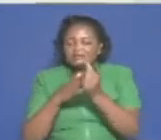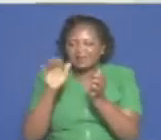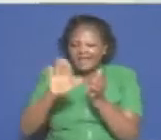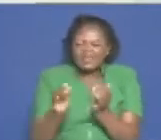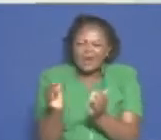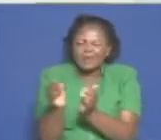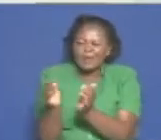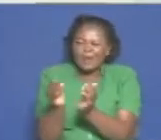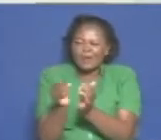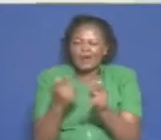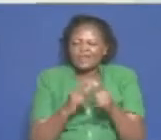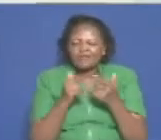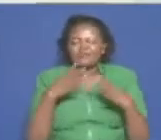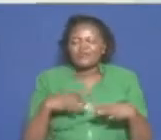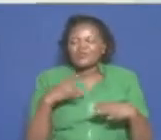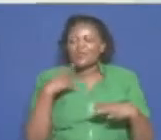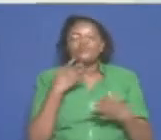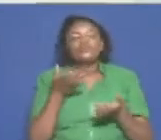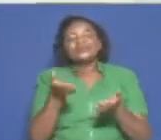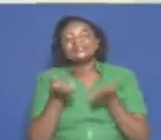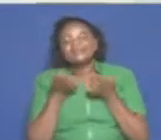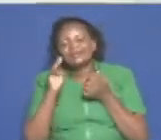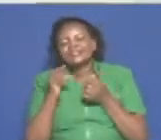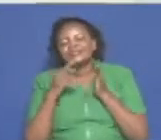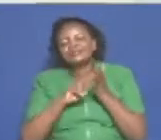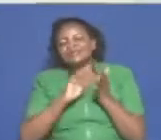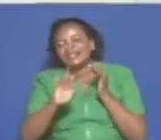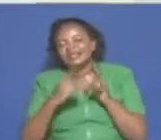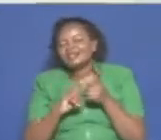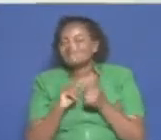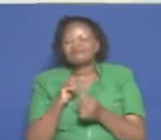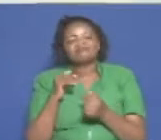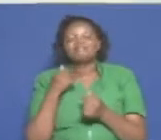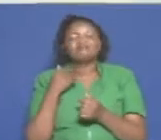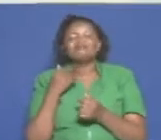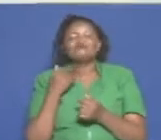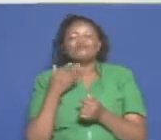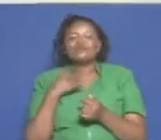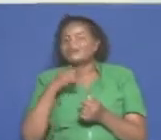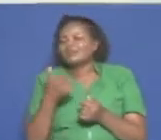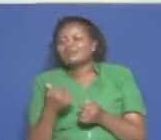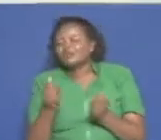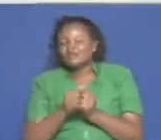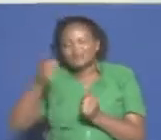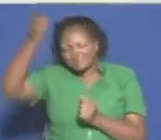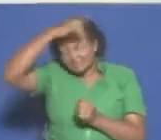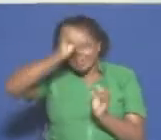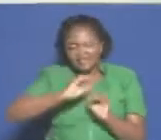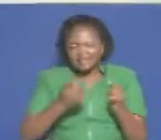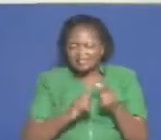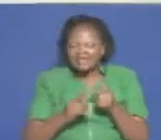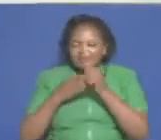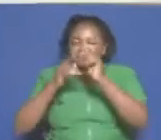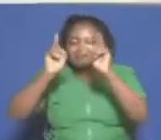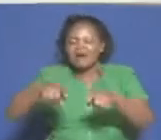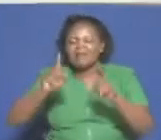na unapata kuna watu wanaweza penda huyu MCA na hawapendi yule ambaye yuko nini na shahada. Na pia tena uongozi si lazima pia